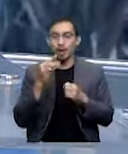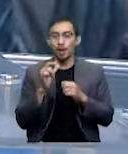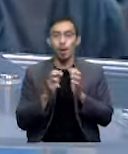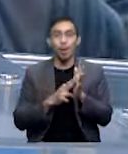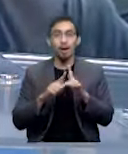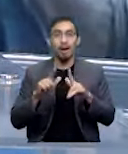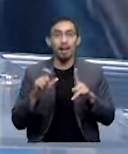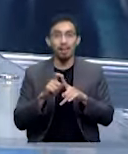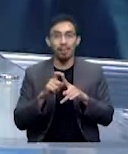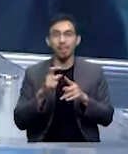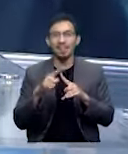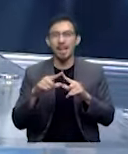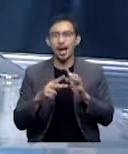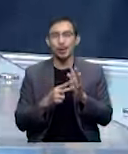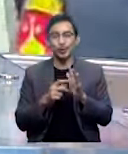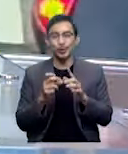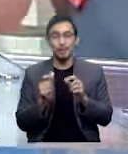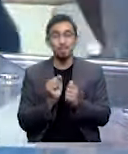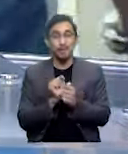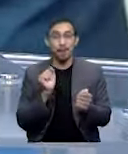menemukan barang bukti tambahan